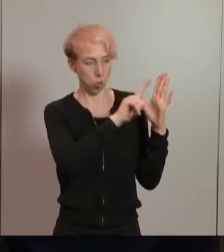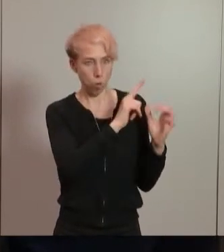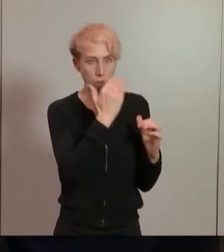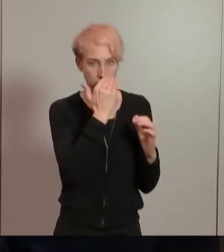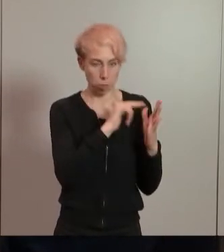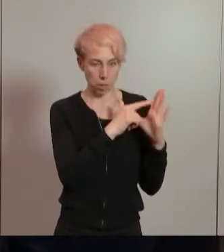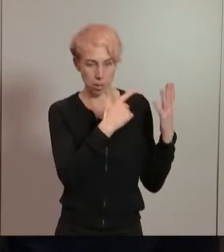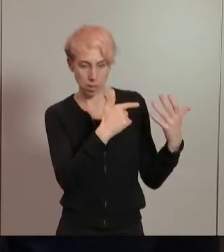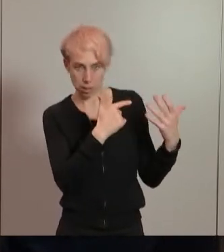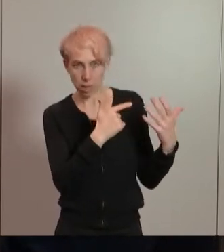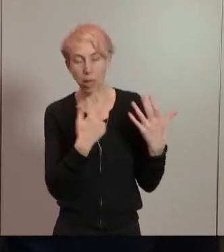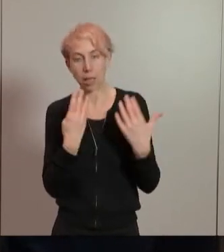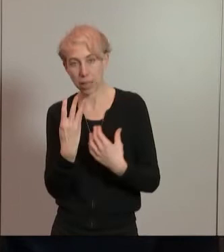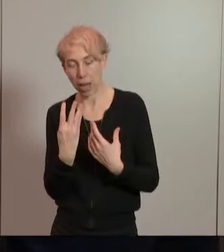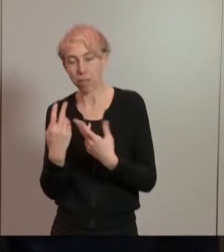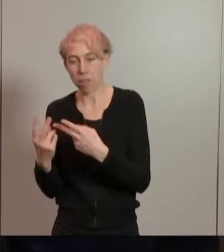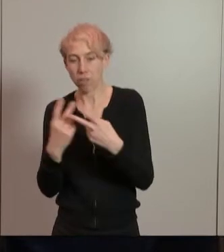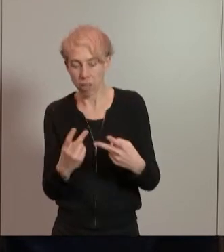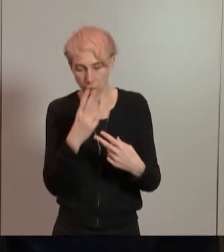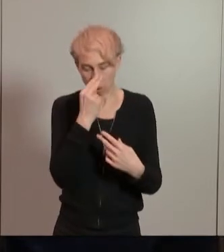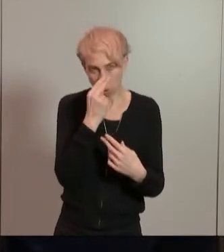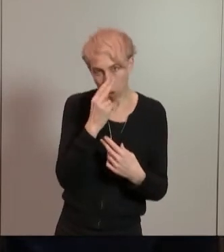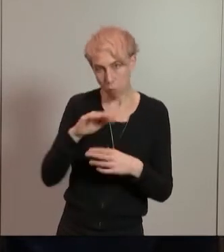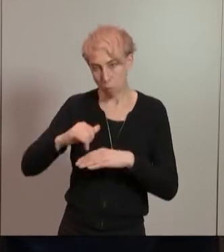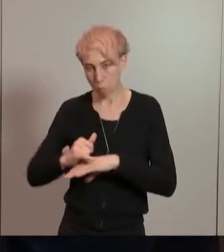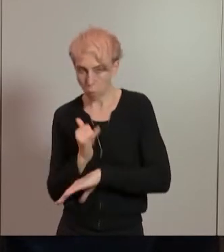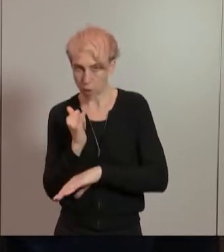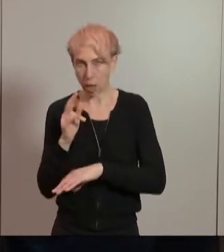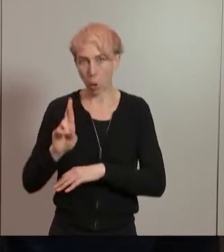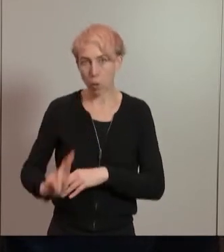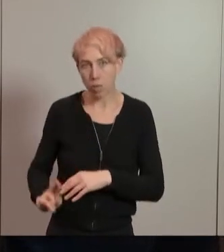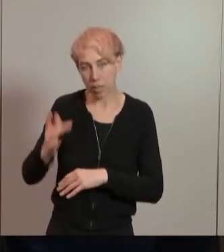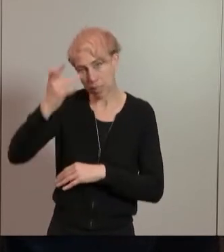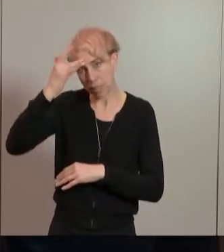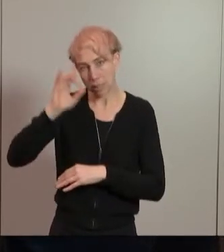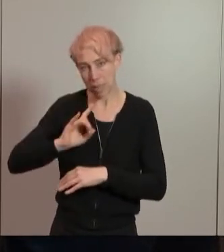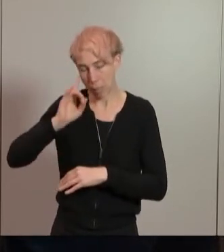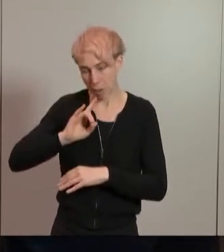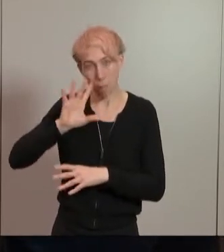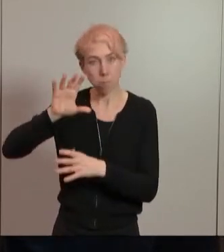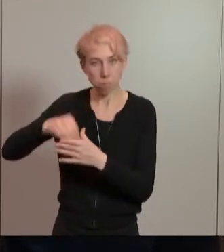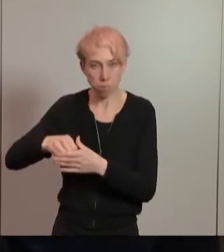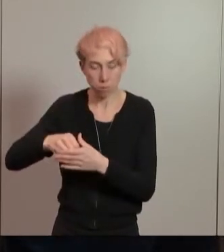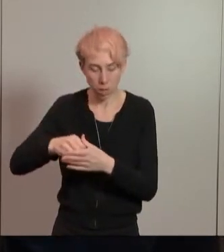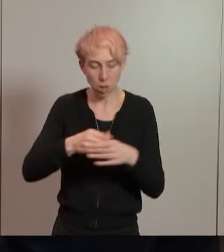lesquelles 4 communes sont concernées, Nantes, Bouguenay, Rezé et Saint-Herblain. La commission locale d'évaluation des charges transférées,